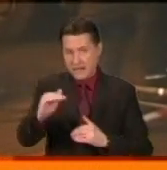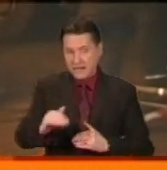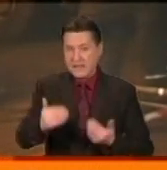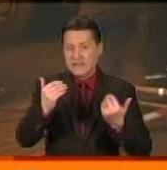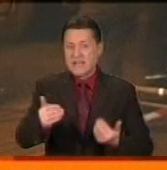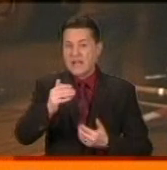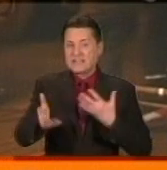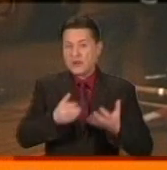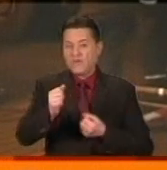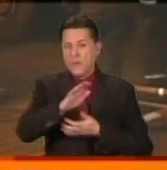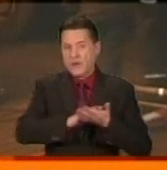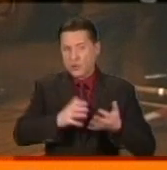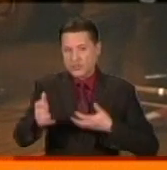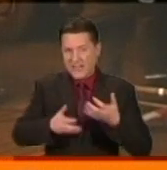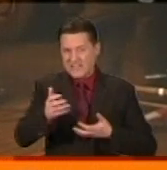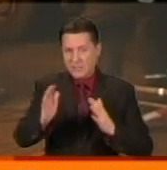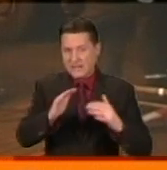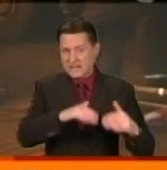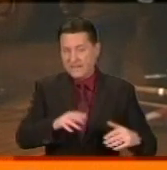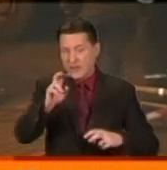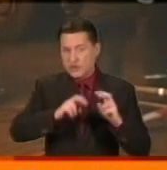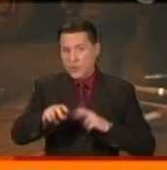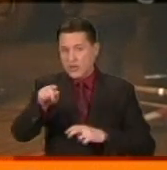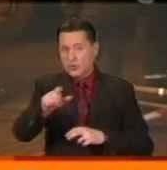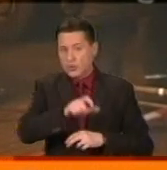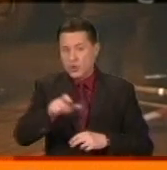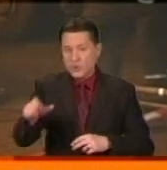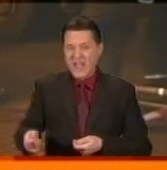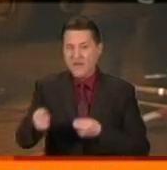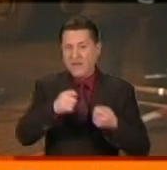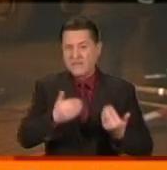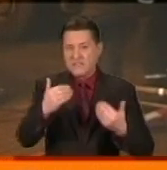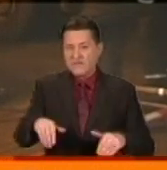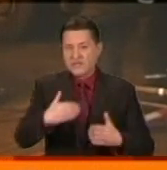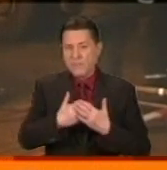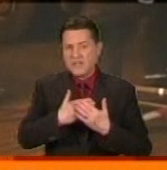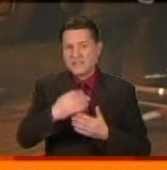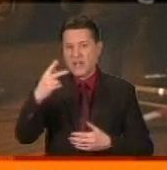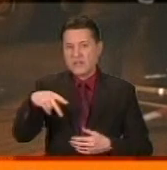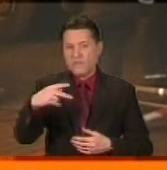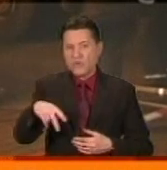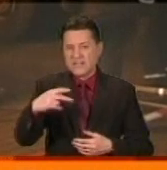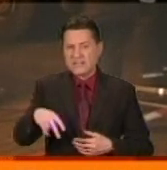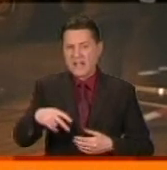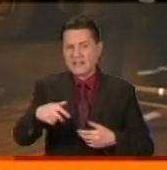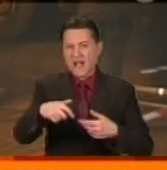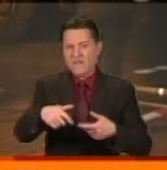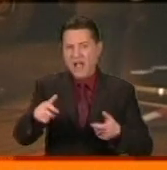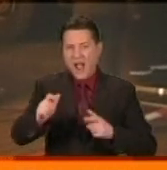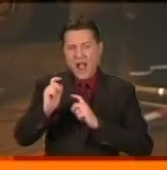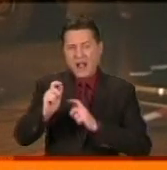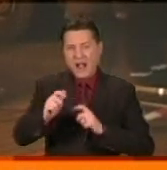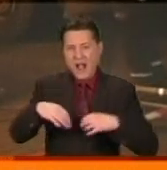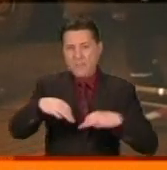продовжують розгрібати завали і шукати тут людей вже вивезли близько двох десятків Камазів з уламками